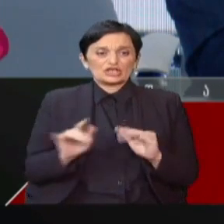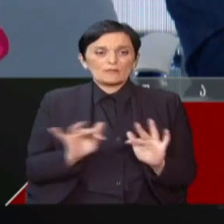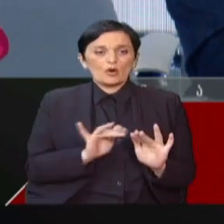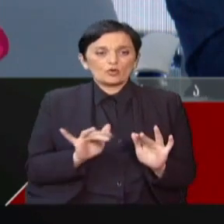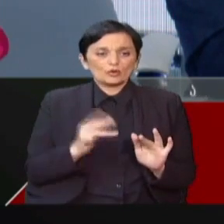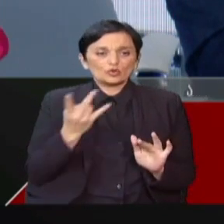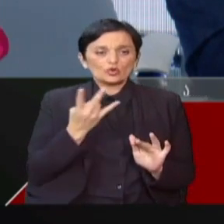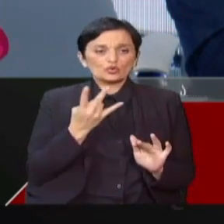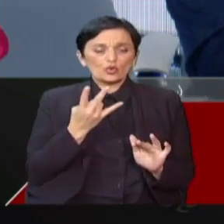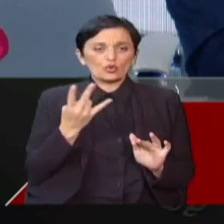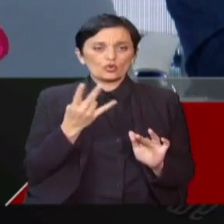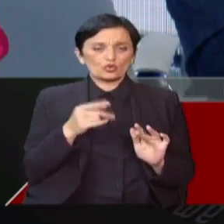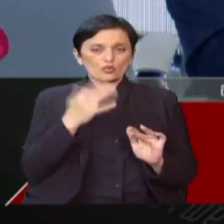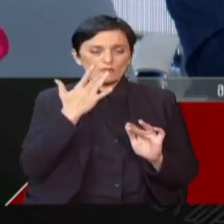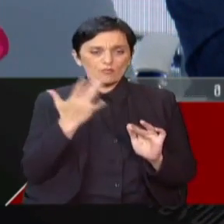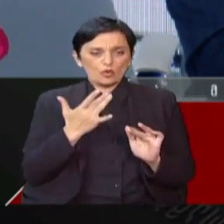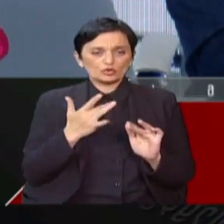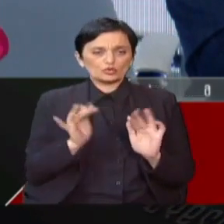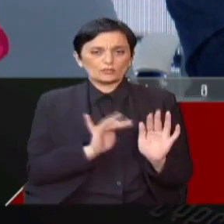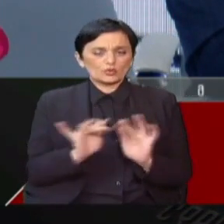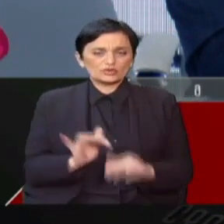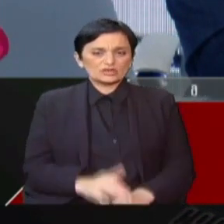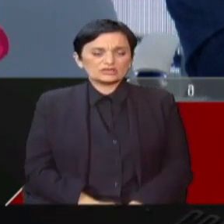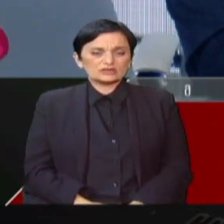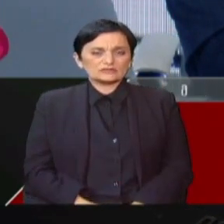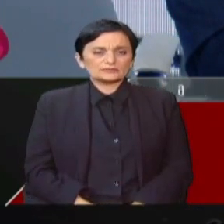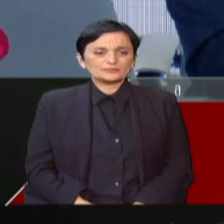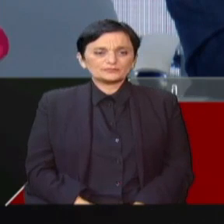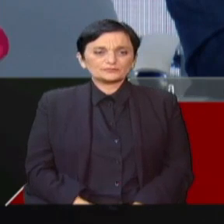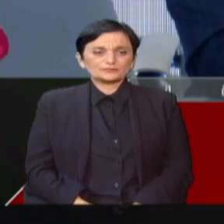როგორ უნდა იმოქმედოს მიმდინარე პოლიტიკურ პროცესზე?